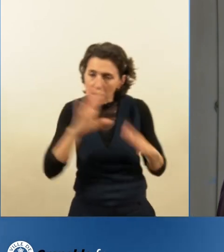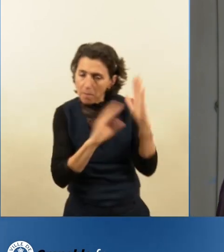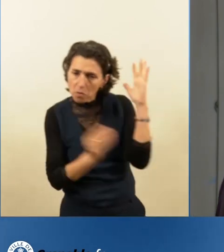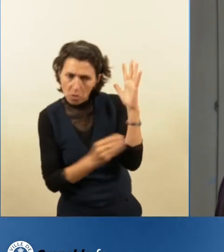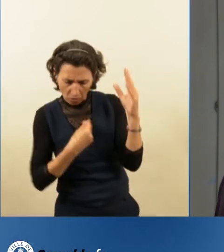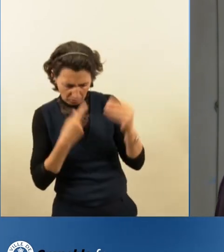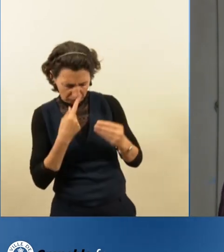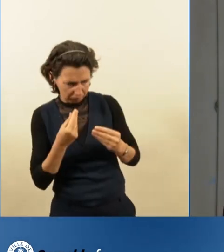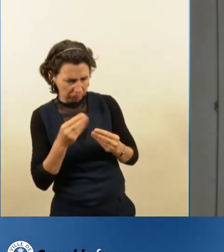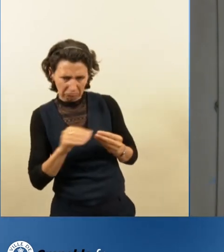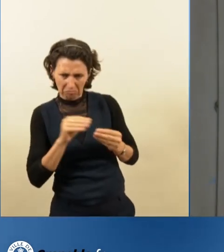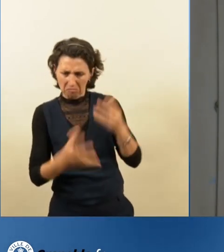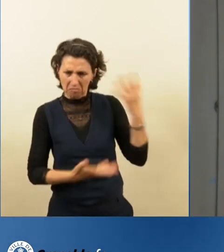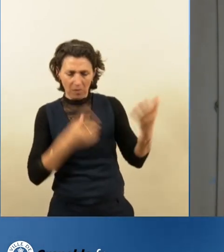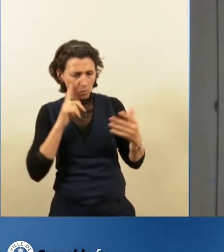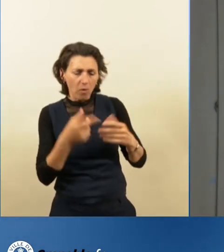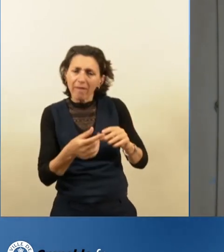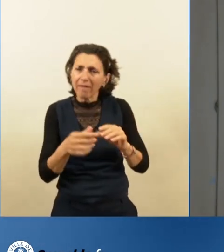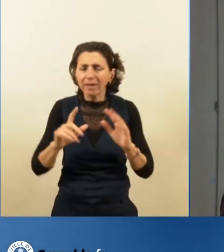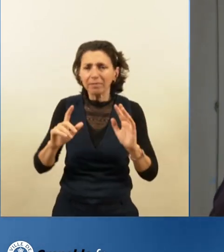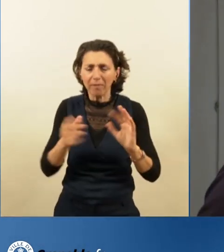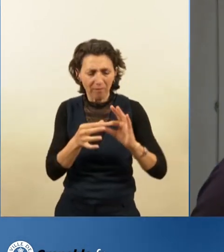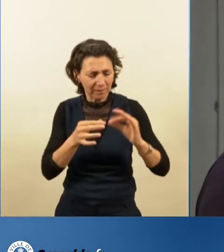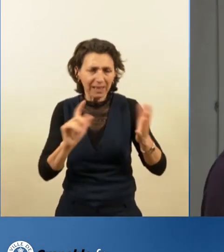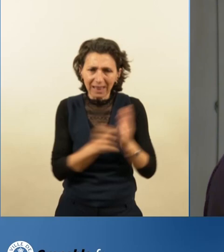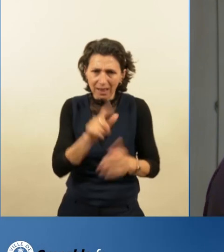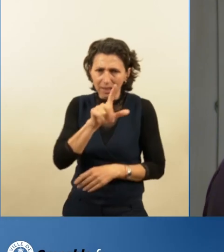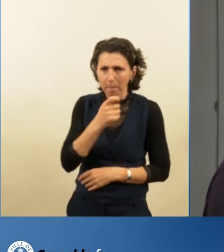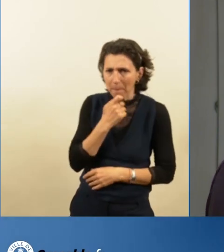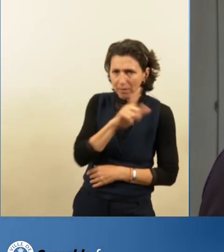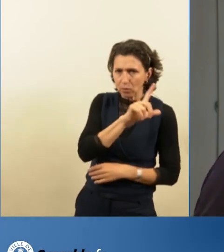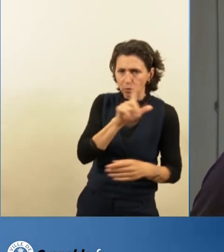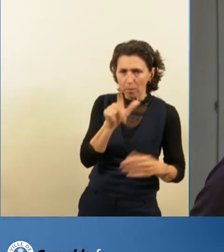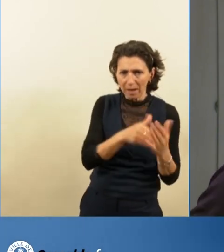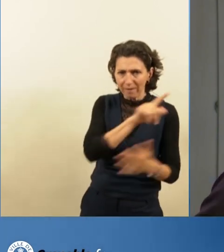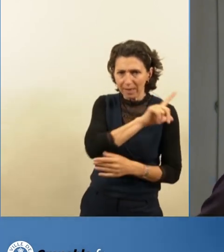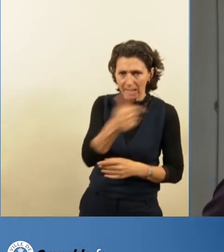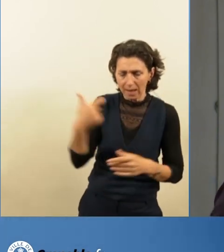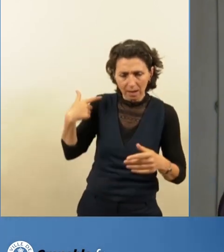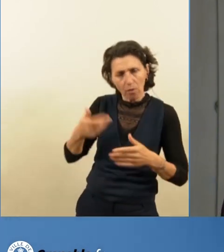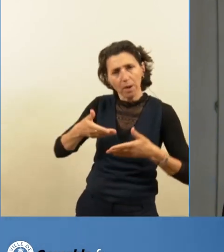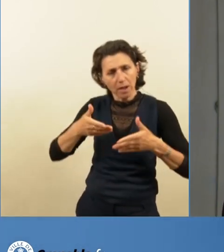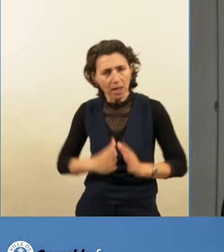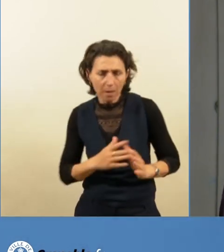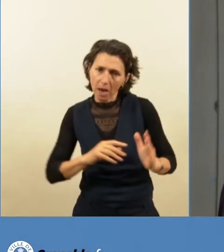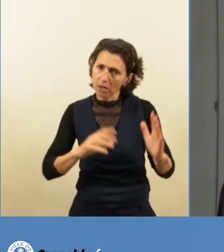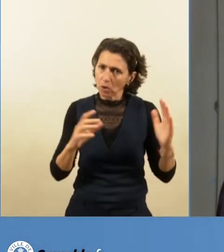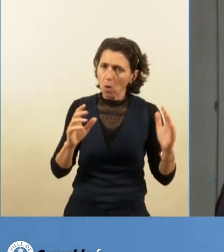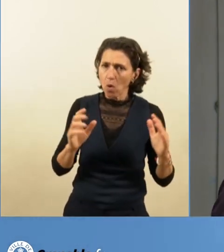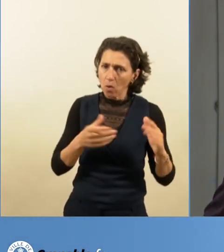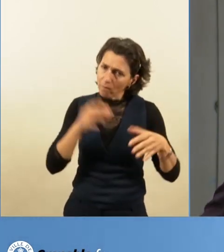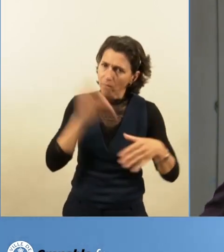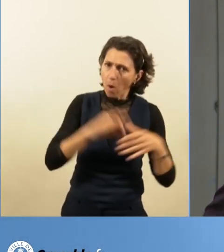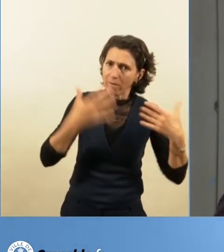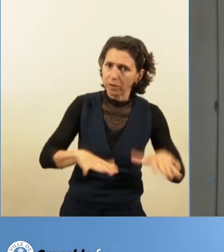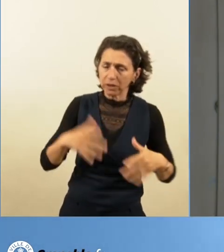vous le que vous l'écriviez ainsi puisque en mars 2021 vous aviez voté dans vous aviez voté la délibération cadre de la ville de Grenoble